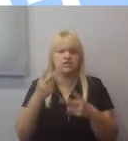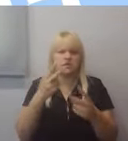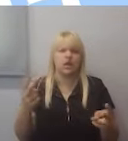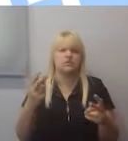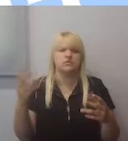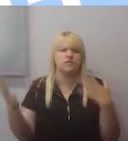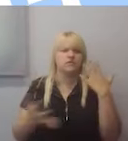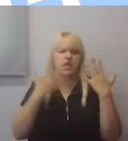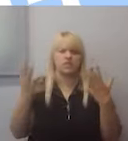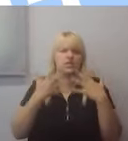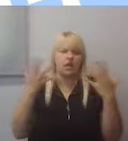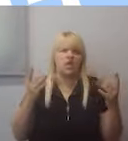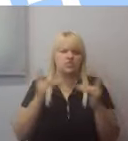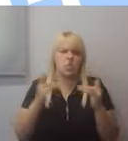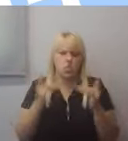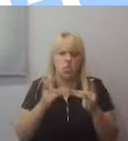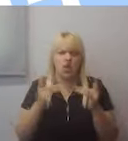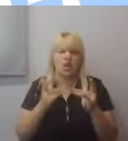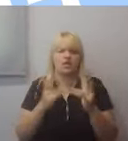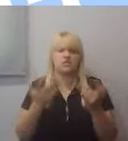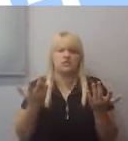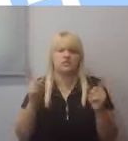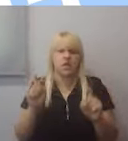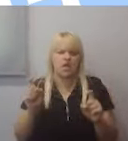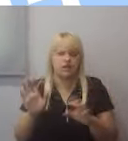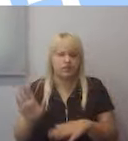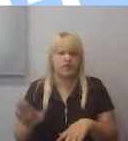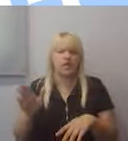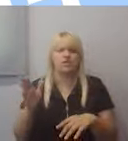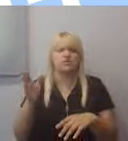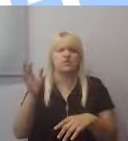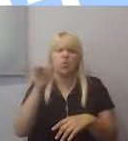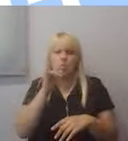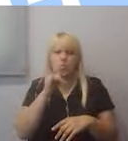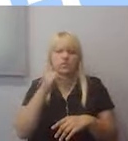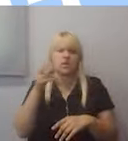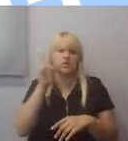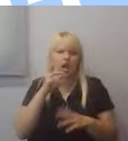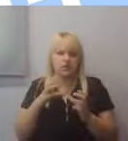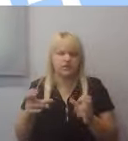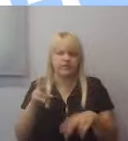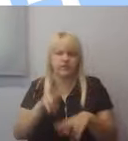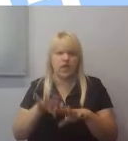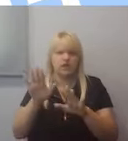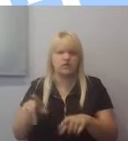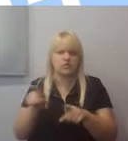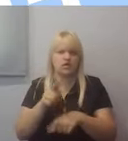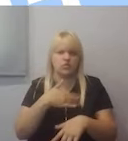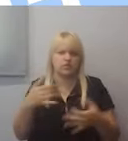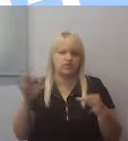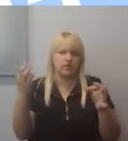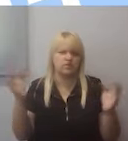sēdvietas tad ūdens kanalizācijas lietas tas viss ir svarīgi tieši tos pulcēšanās un izmitināšanas